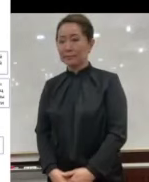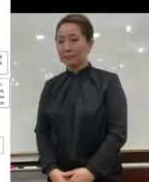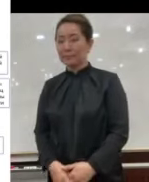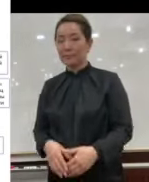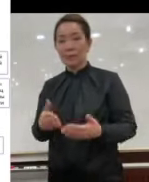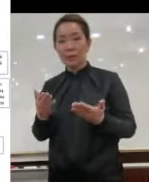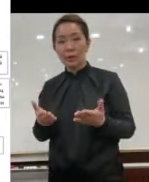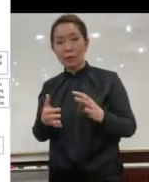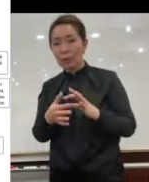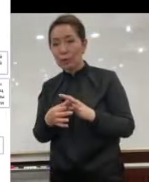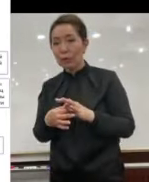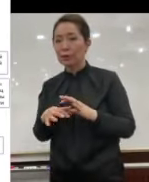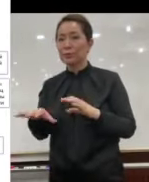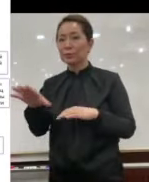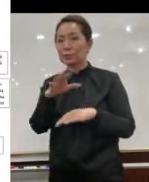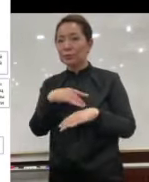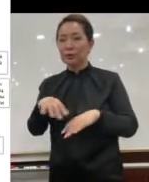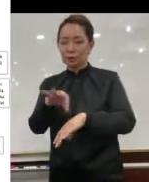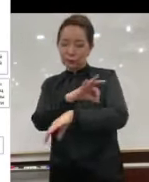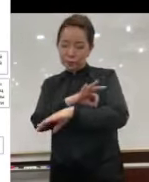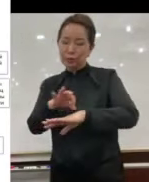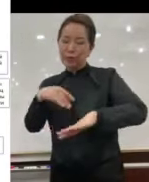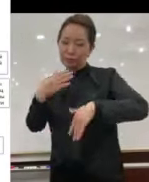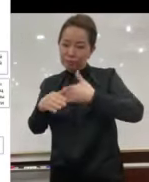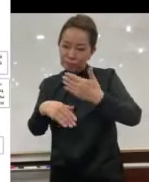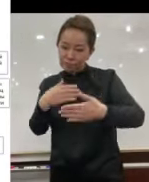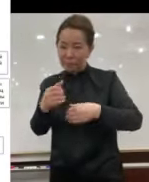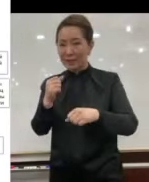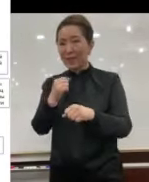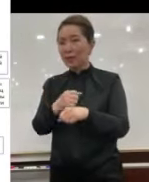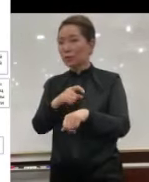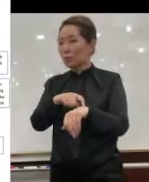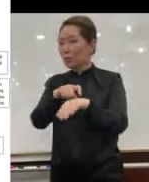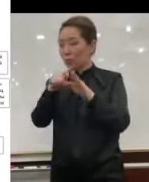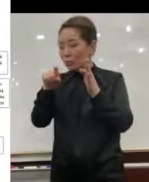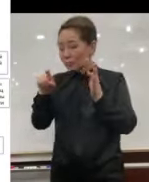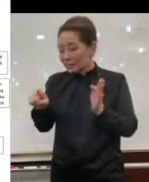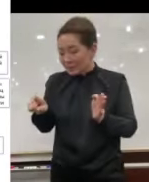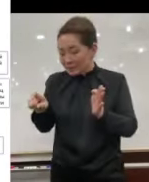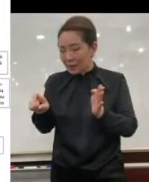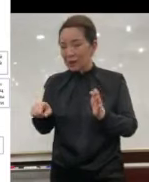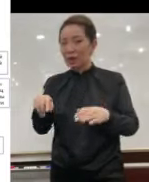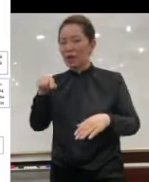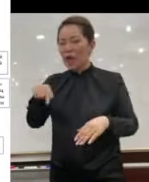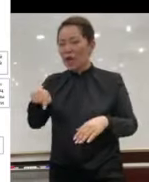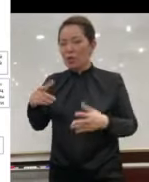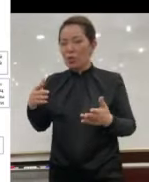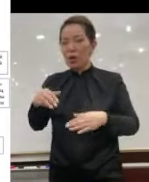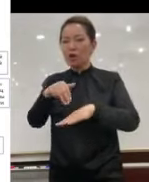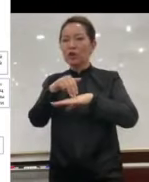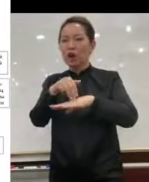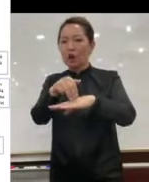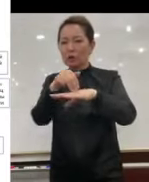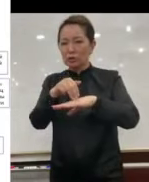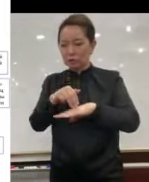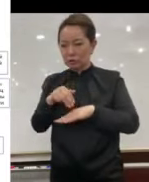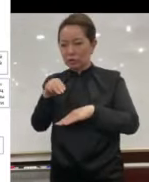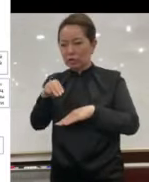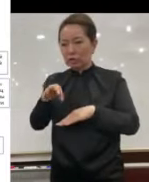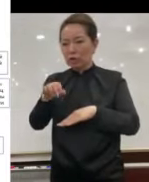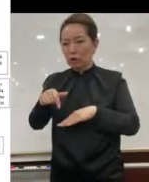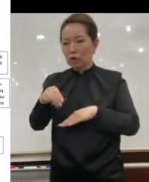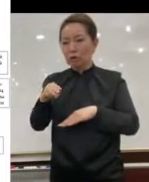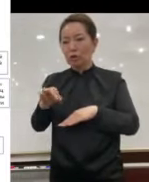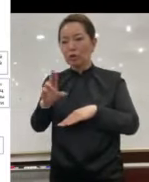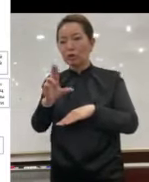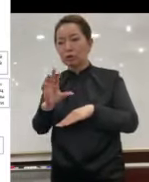Тийм учраас бид нэг одоо төсөл хэрэгжиж эхлэх үед бол энэ тогтолцоог бий болгоход энэ